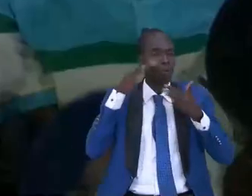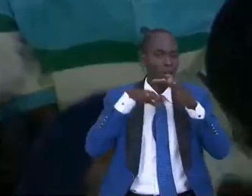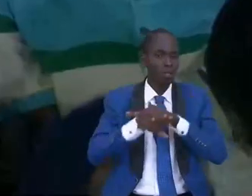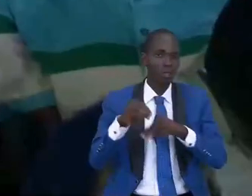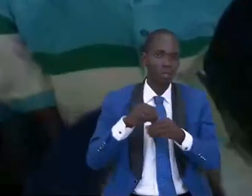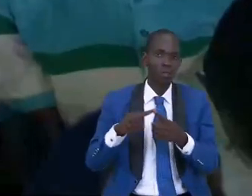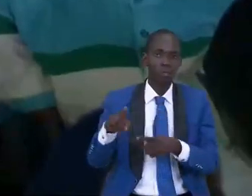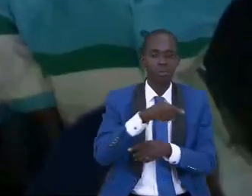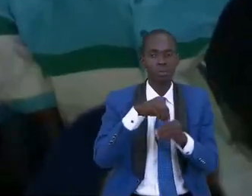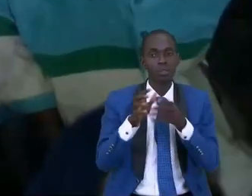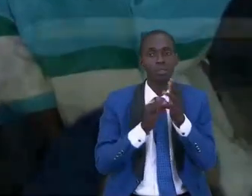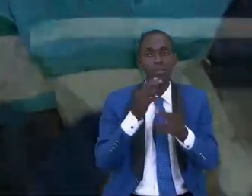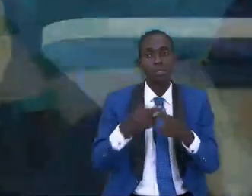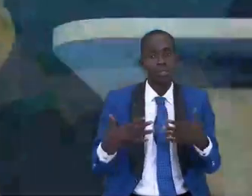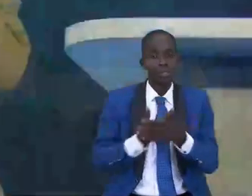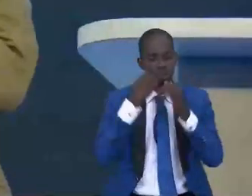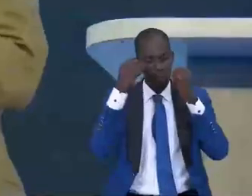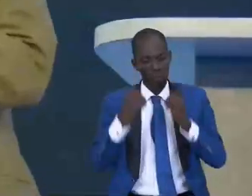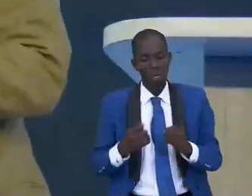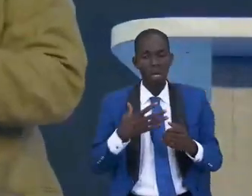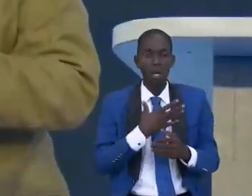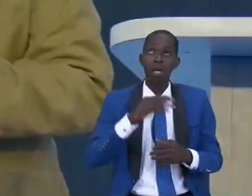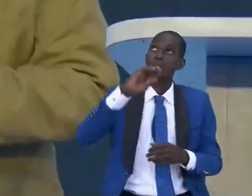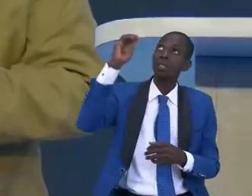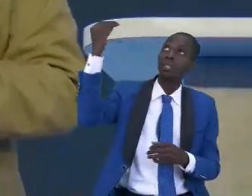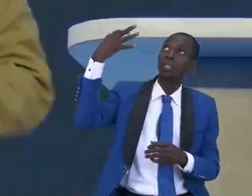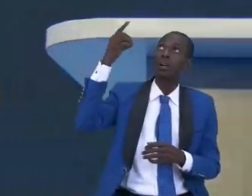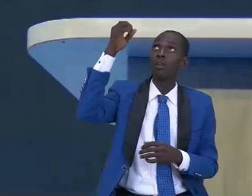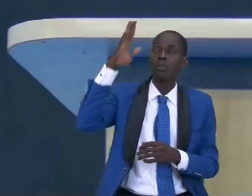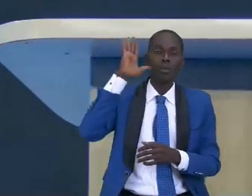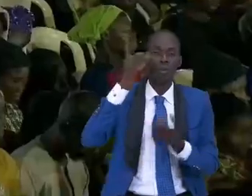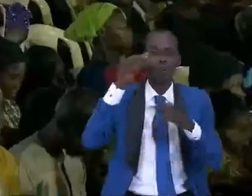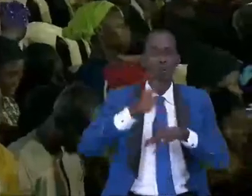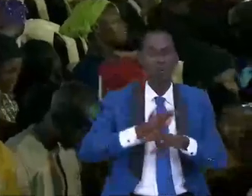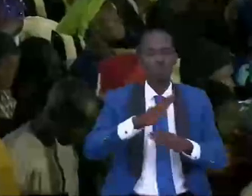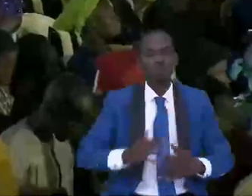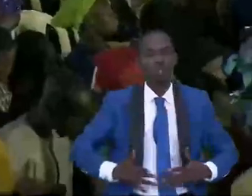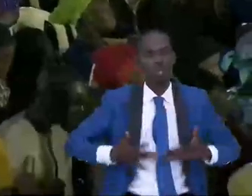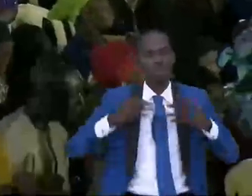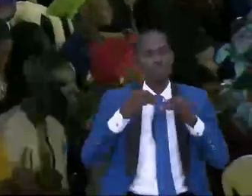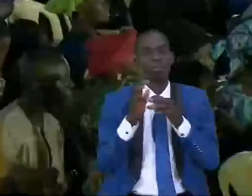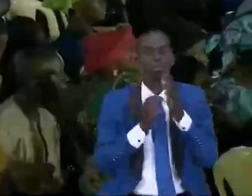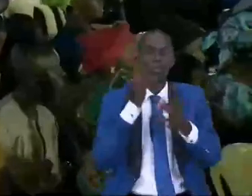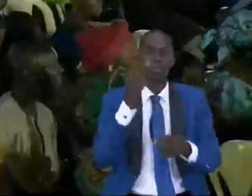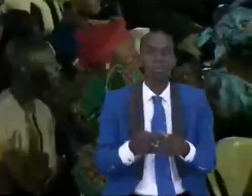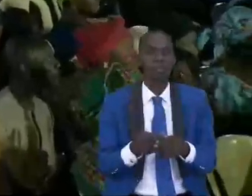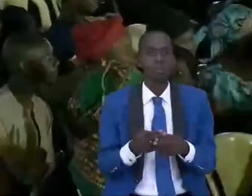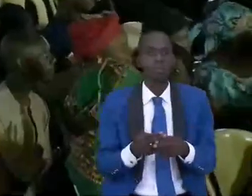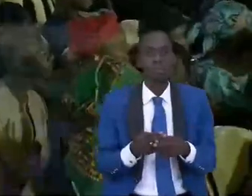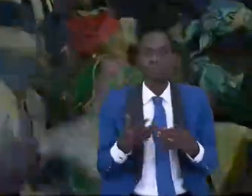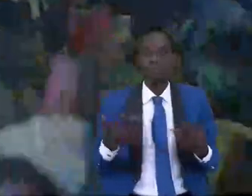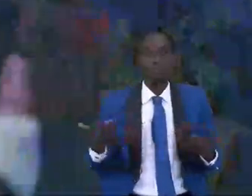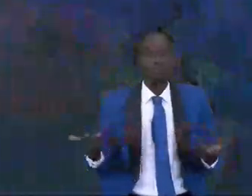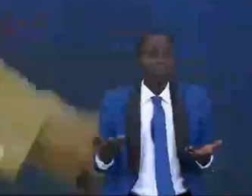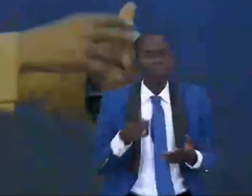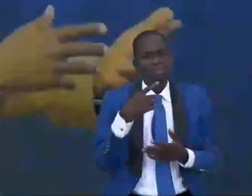vie, une nouvelle puissance. Et la grâce de Dieu entrera dans votre vie au nom de Jésus-Christ. Et si